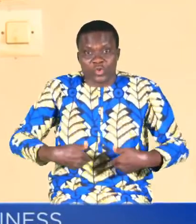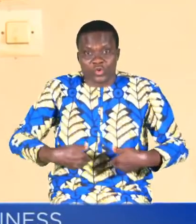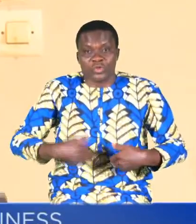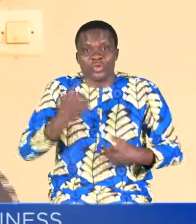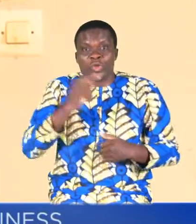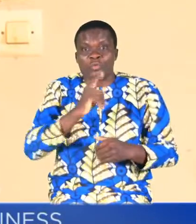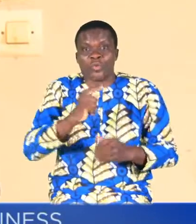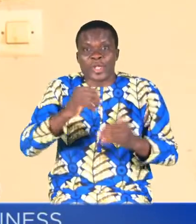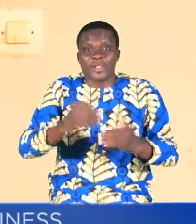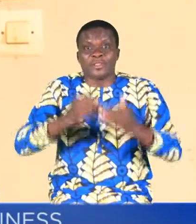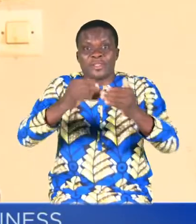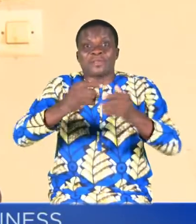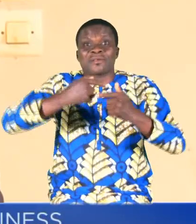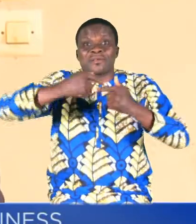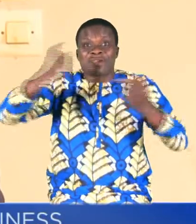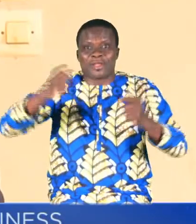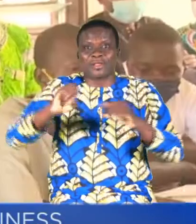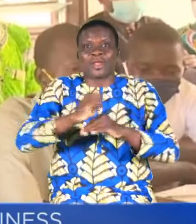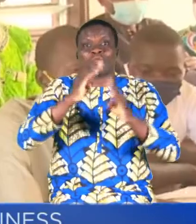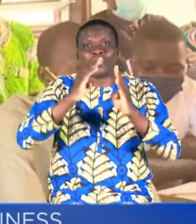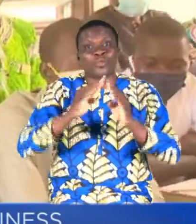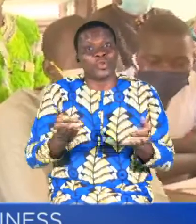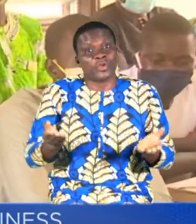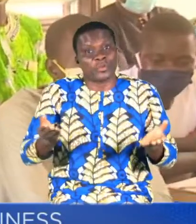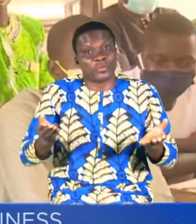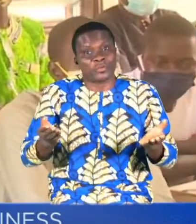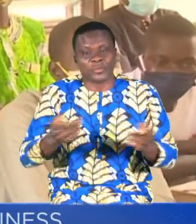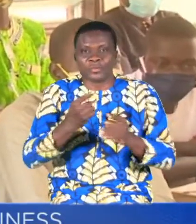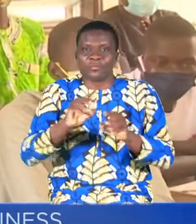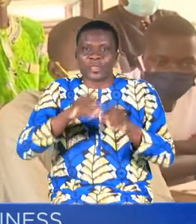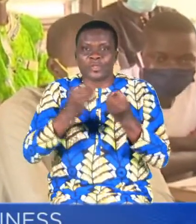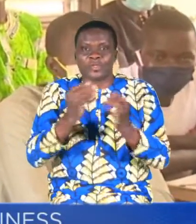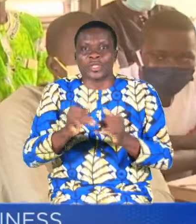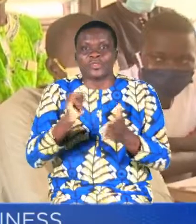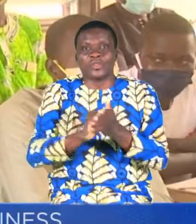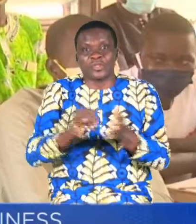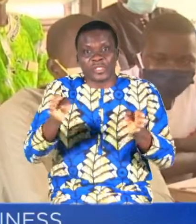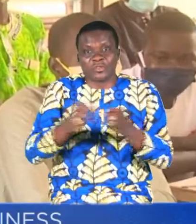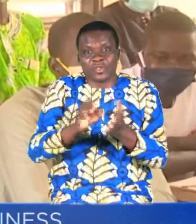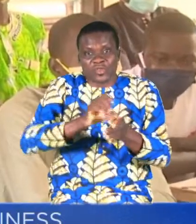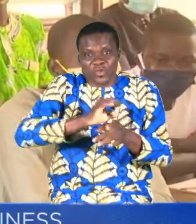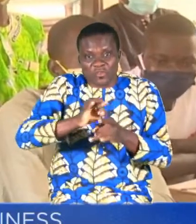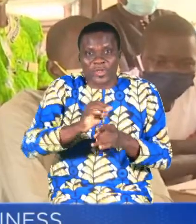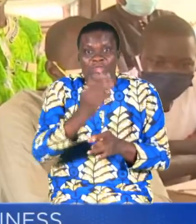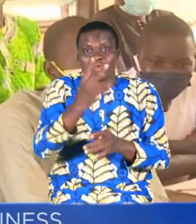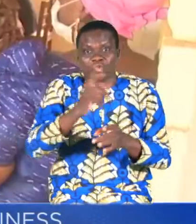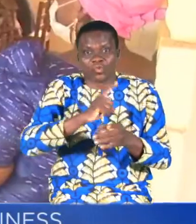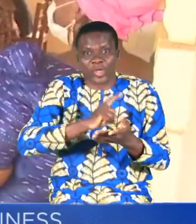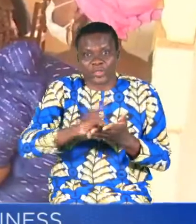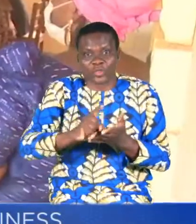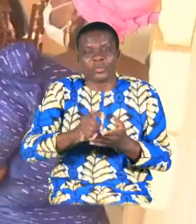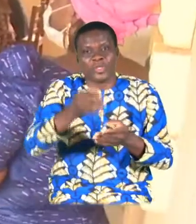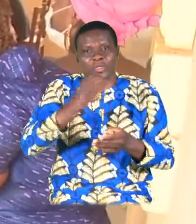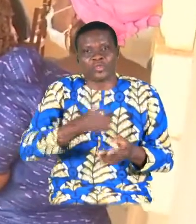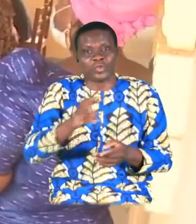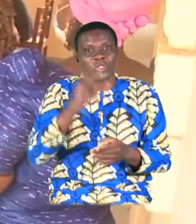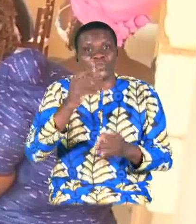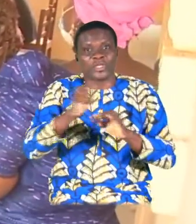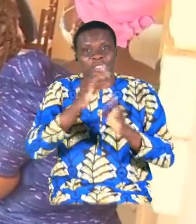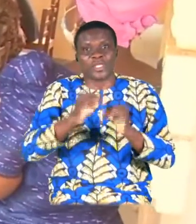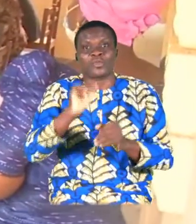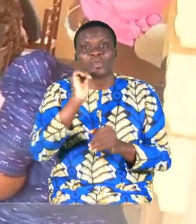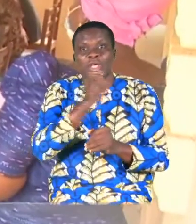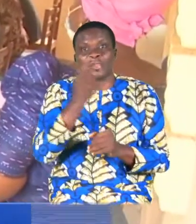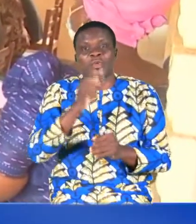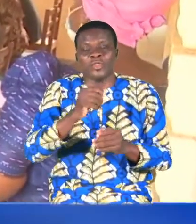pour être grand entrepreneur. Les organisateurs de cette session de formation de 3 semaines souhaitent voir ces entrepreneurs